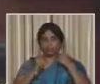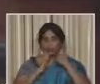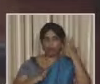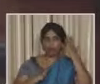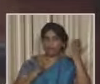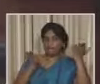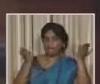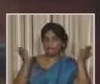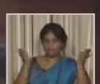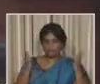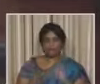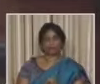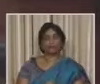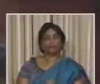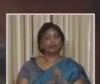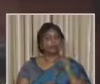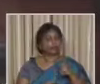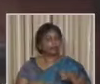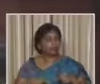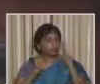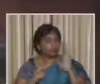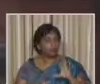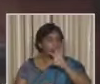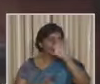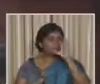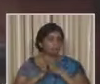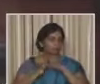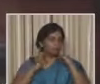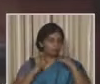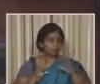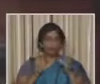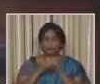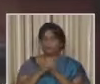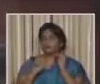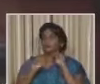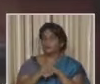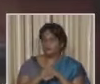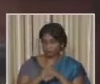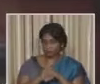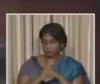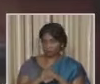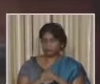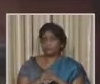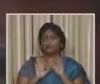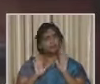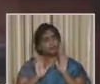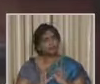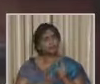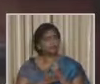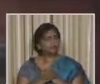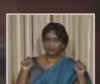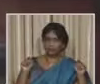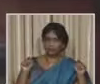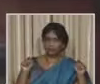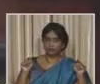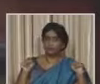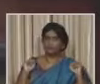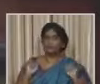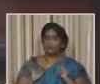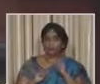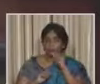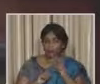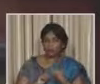நிலவியது. எனவே அந்த நாடுகளில் இருந்து குழுக்கள் இங்கே வந்தன. ஆனால் அந்த எந்த ஒரு இடத்திலும் எந்த ஒரு